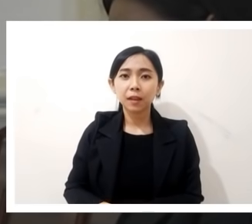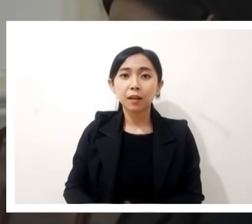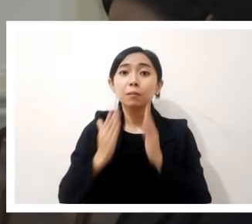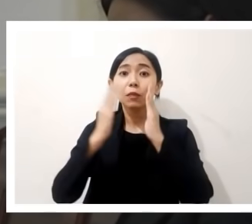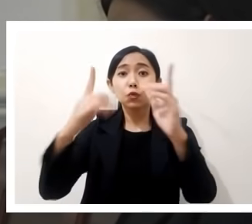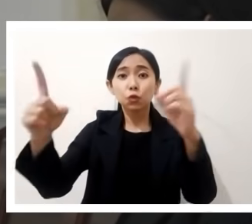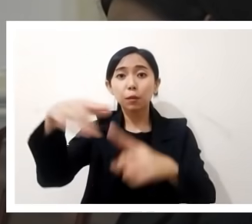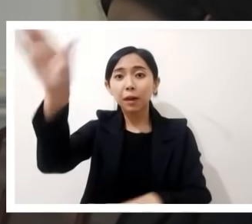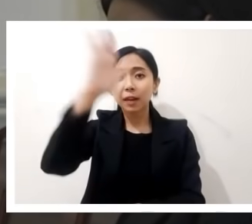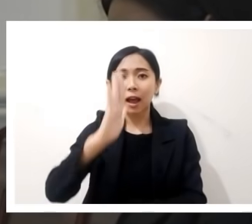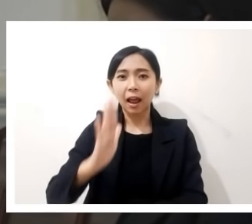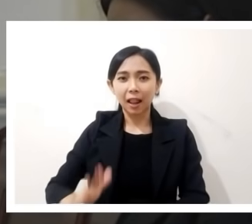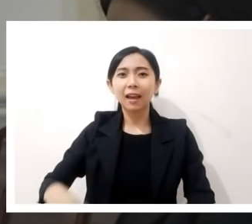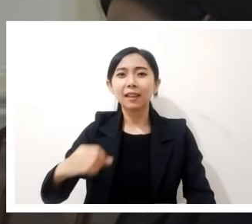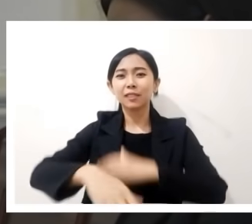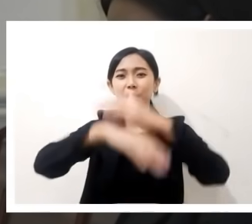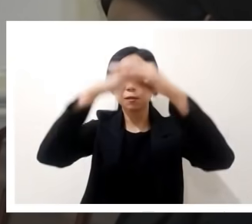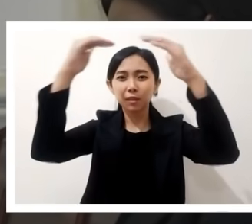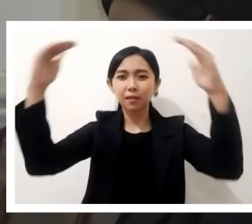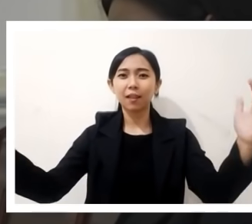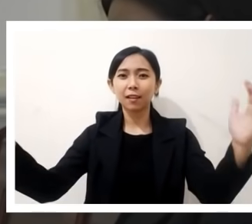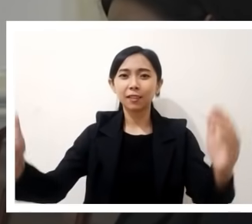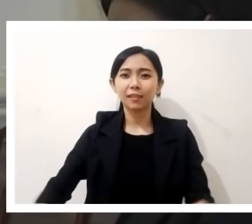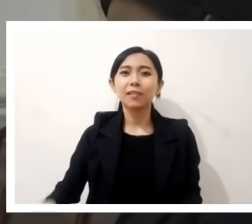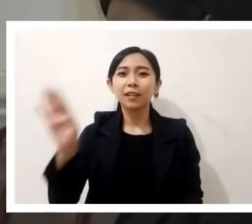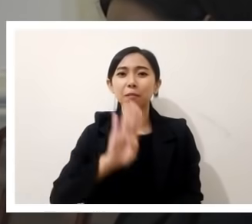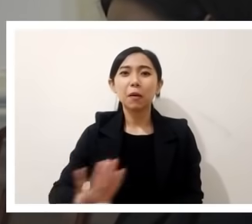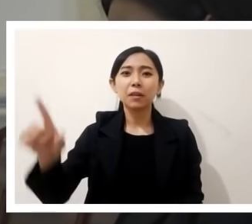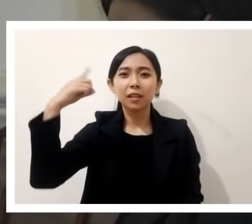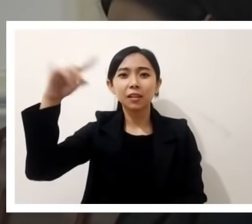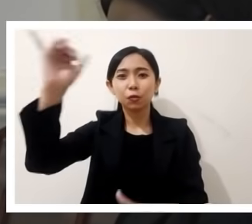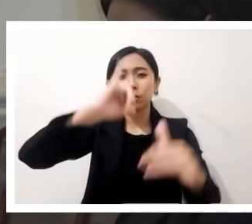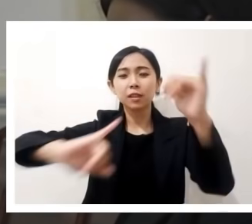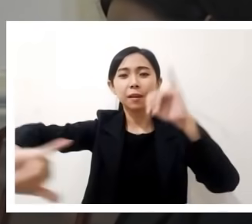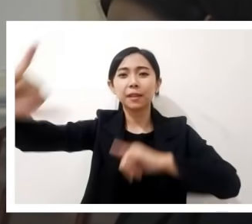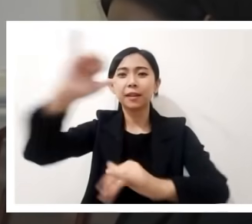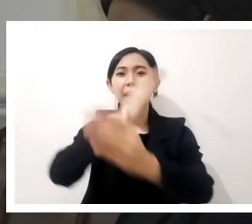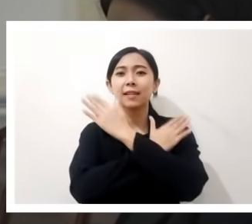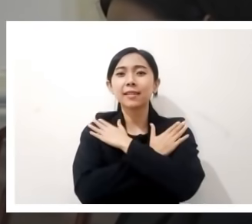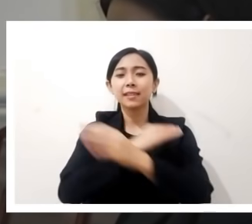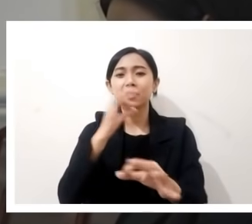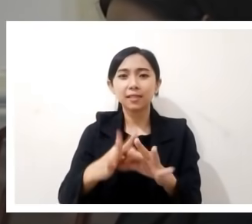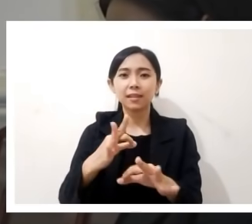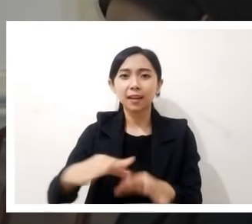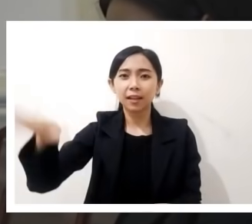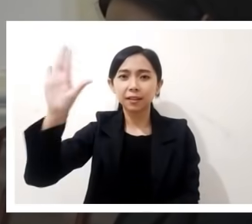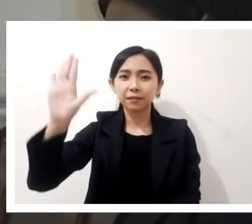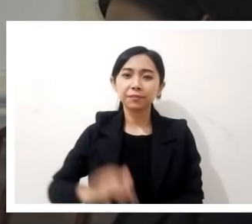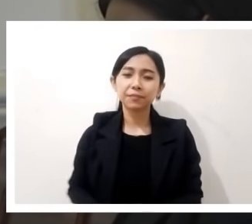"Bersyukurlah kepada Allah semesta langit, bahwasanya untuk selama-lamanya kasih setianya."